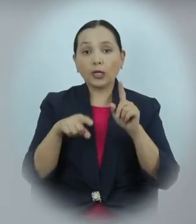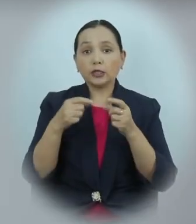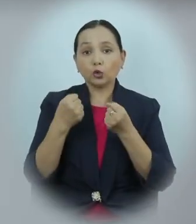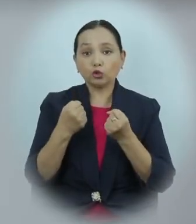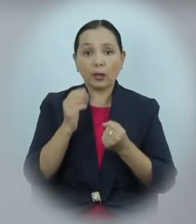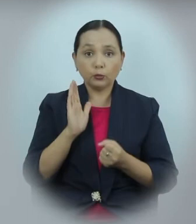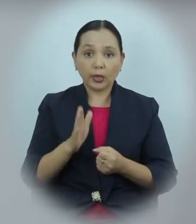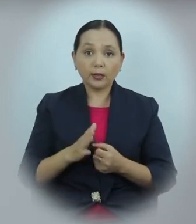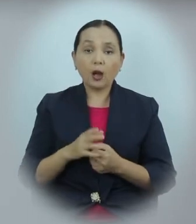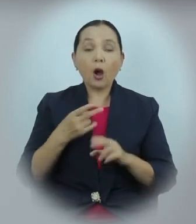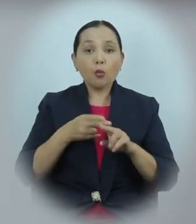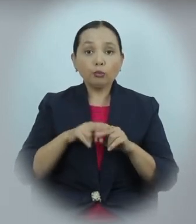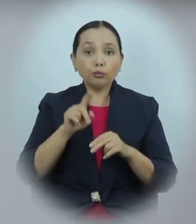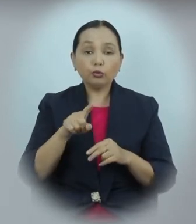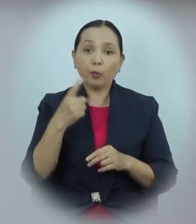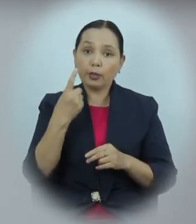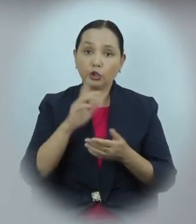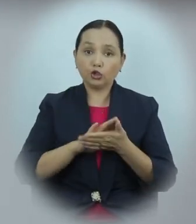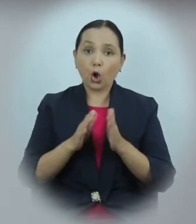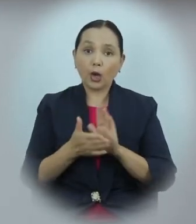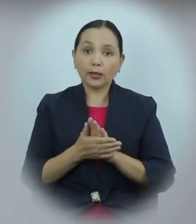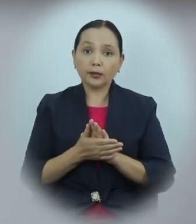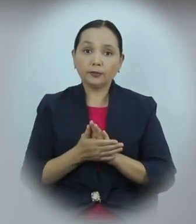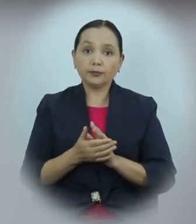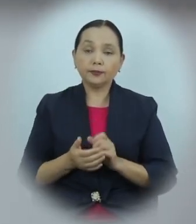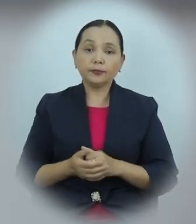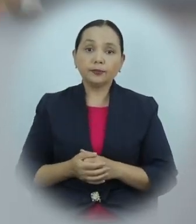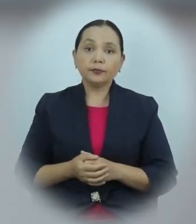turibdi. Bu birinchi holat.